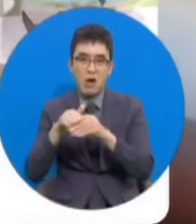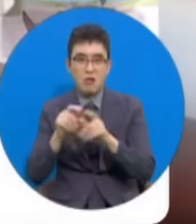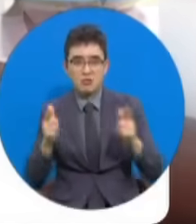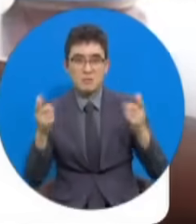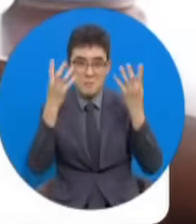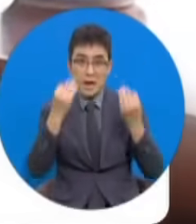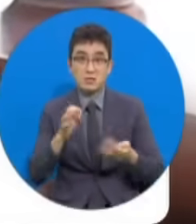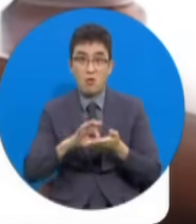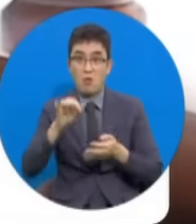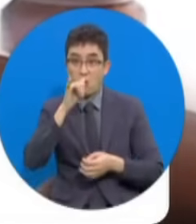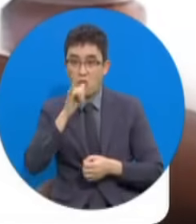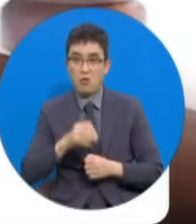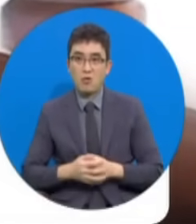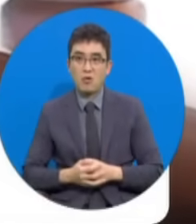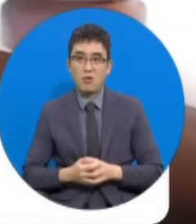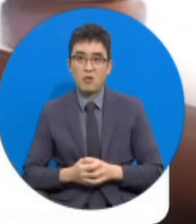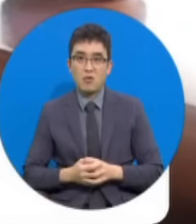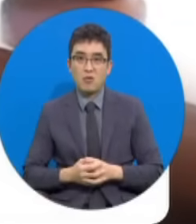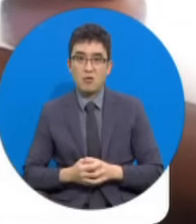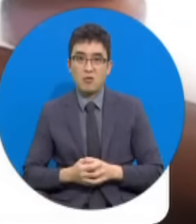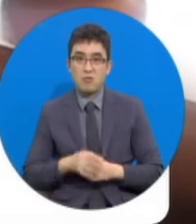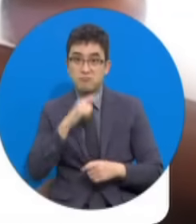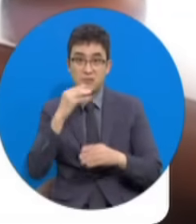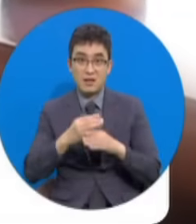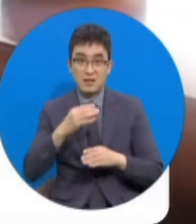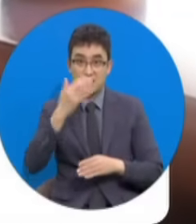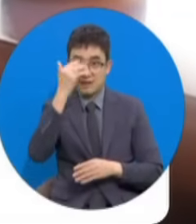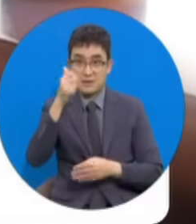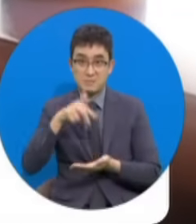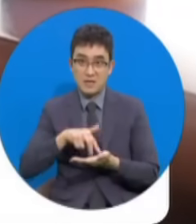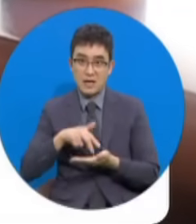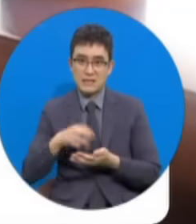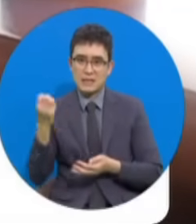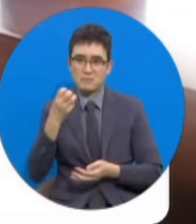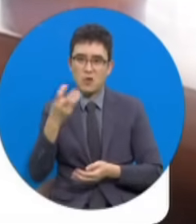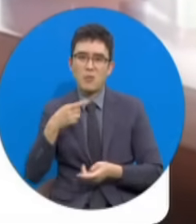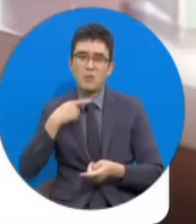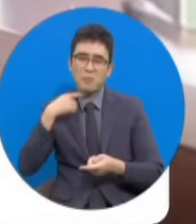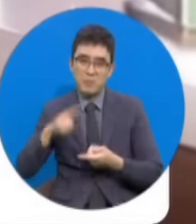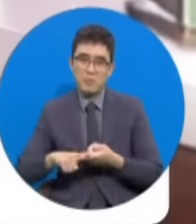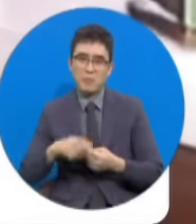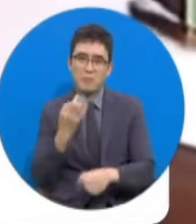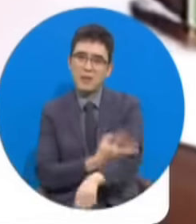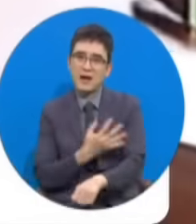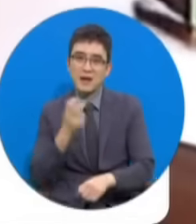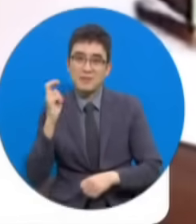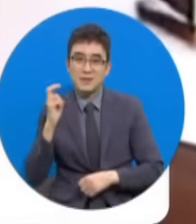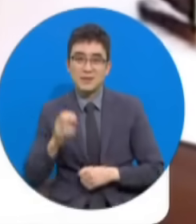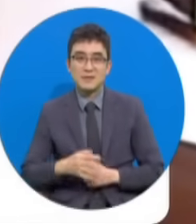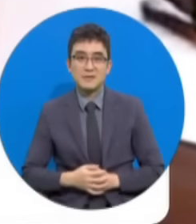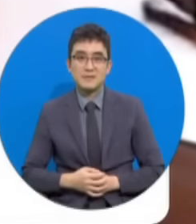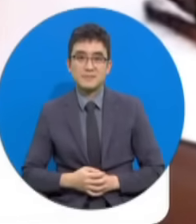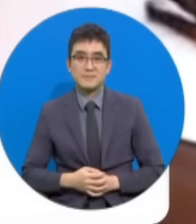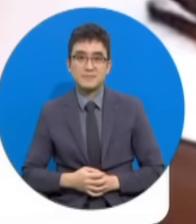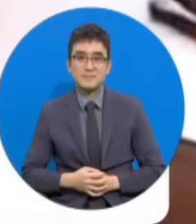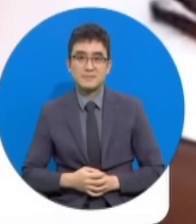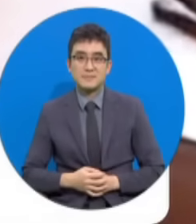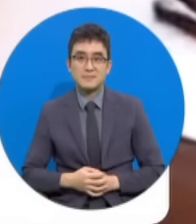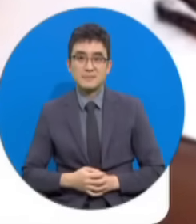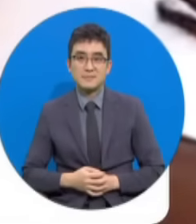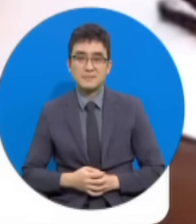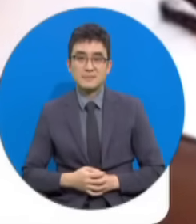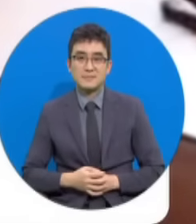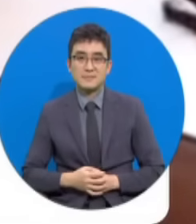아마 김정은이 입장에서는 삼성폰이 훨씬 더 쓰기 좋을 거예요. 예, 김정은 입장에서는 그